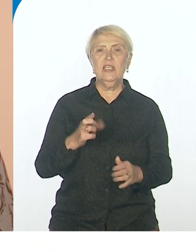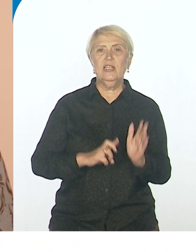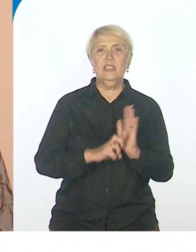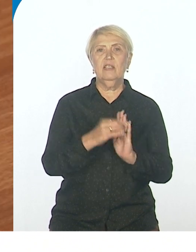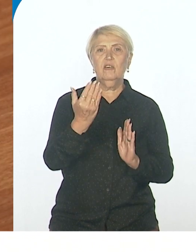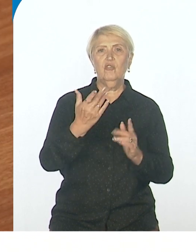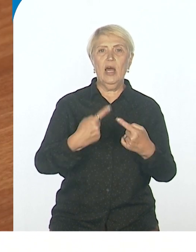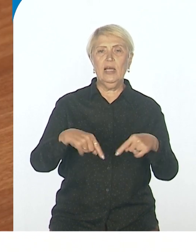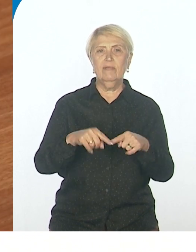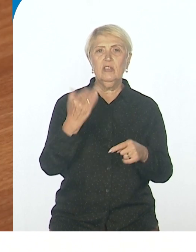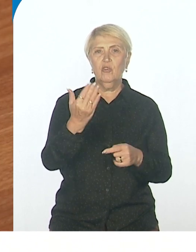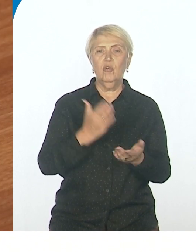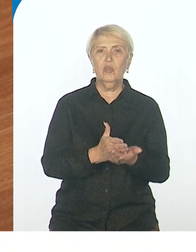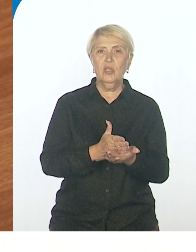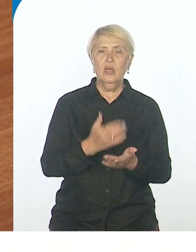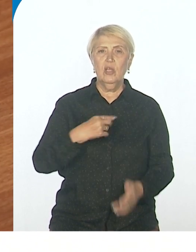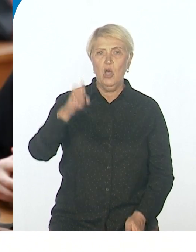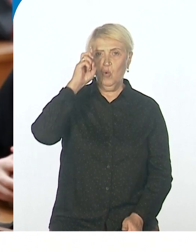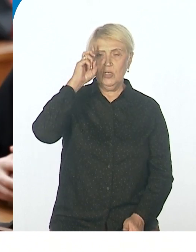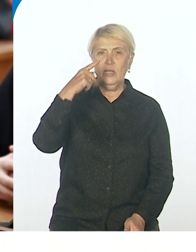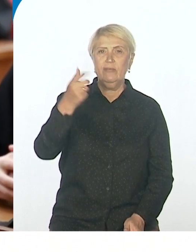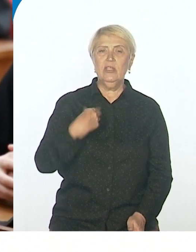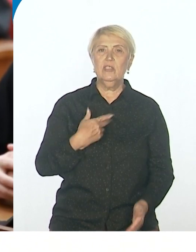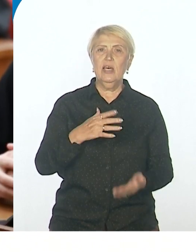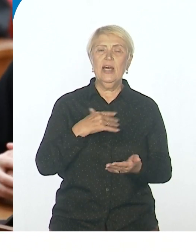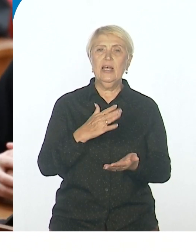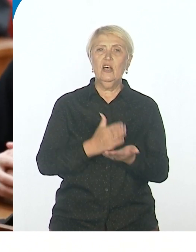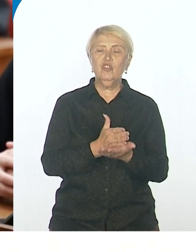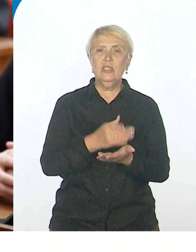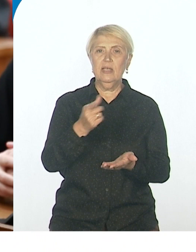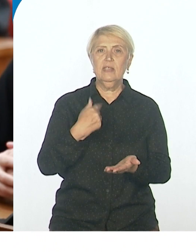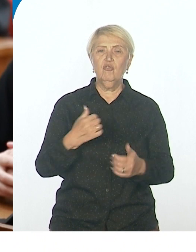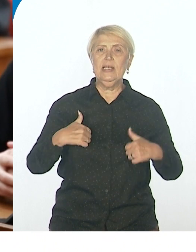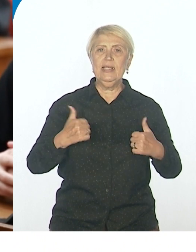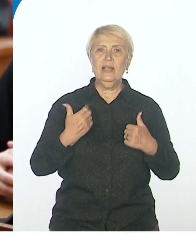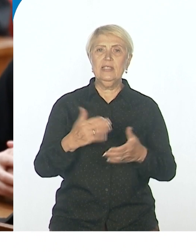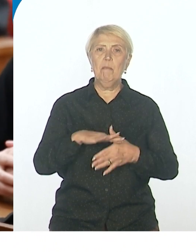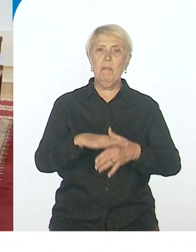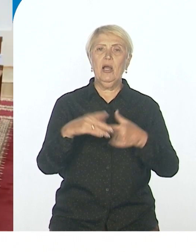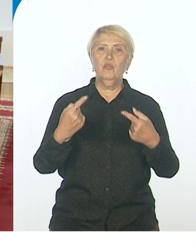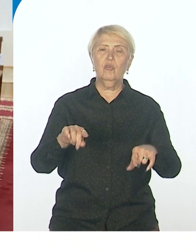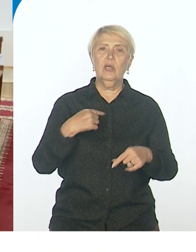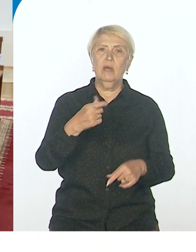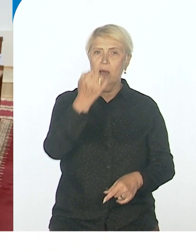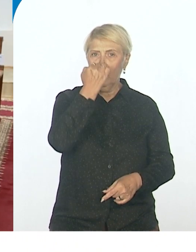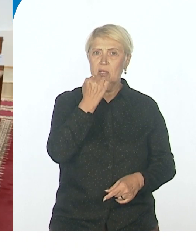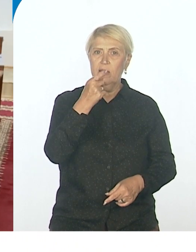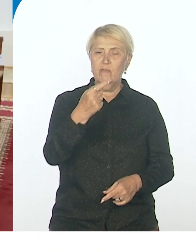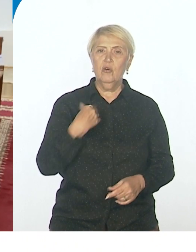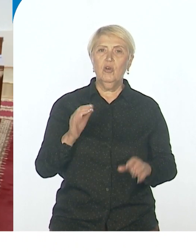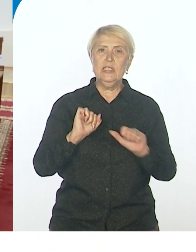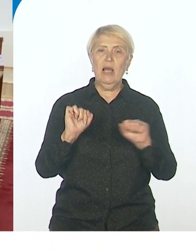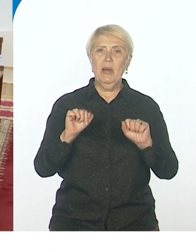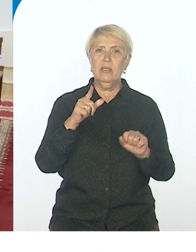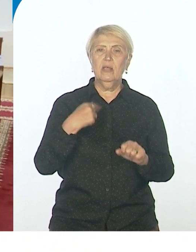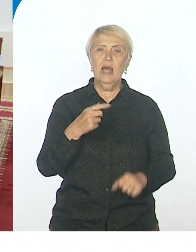ее служителям. На государственных должностях Валерий Бурков старался помогать другим. Благодаря его команде были приняты законы для людей